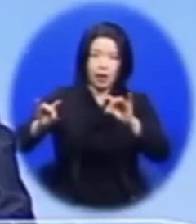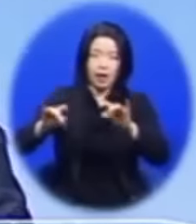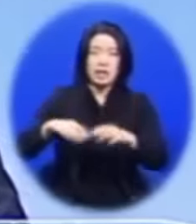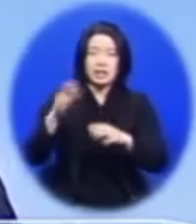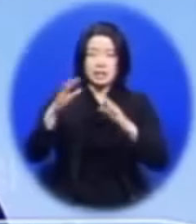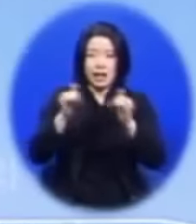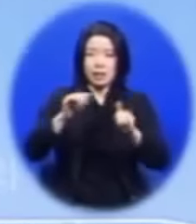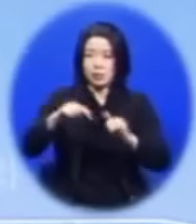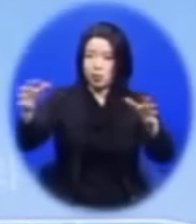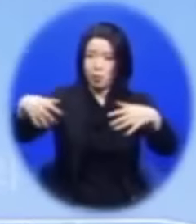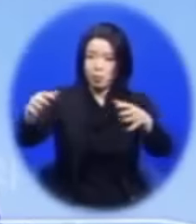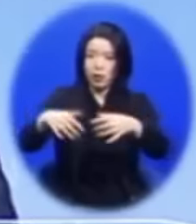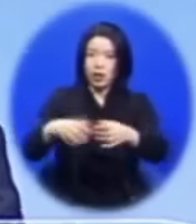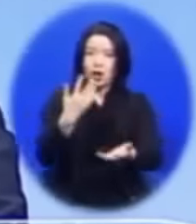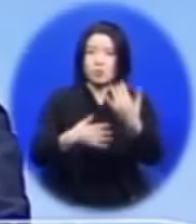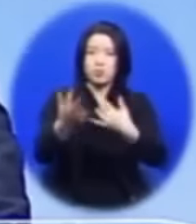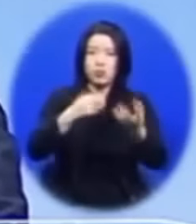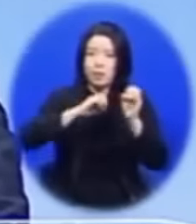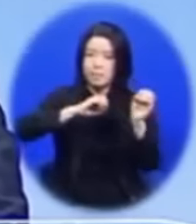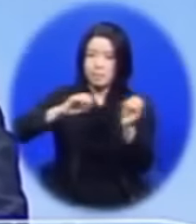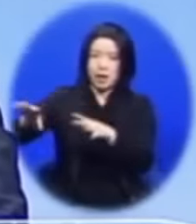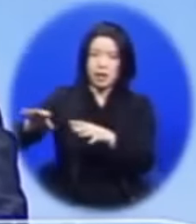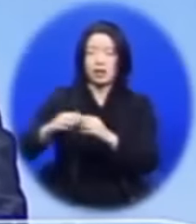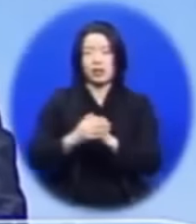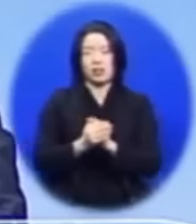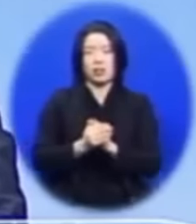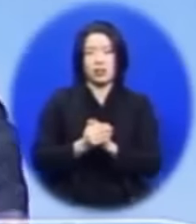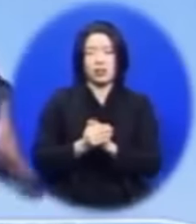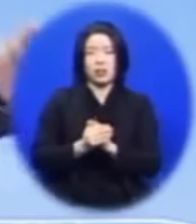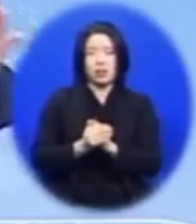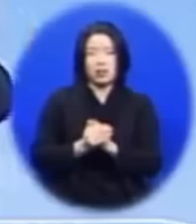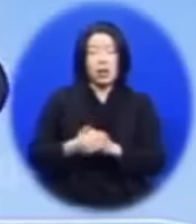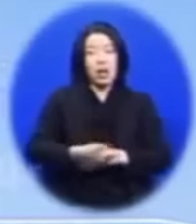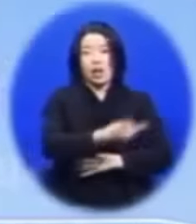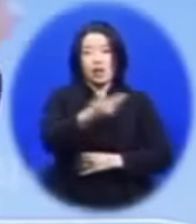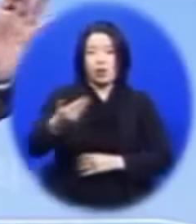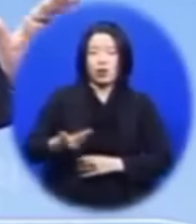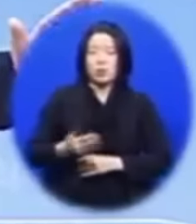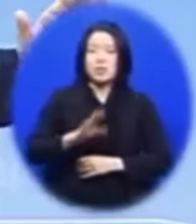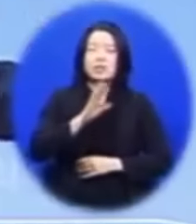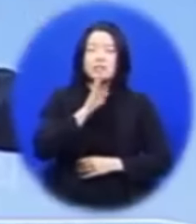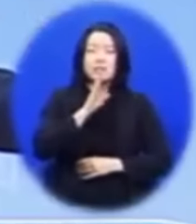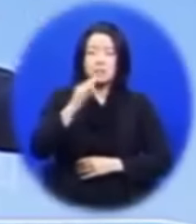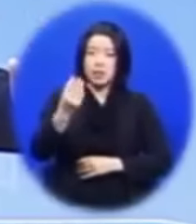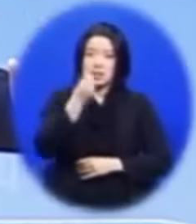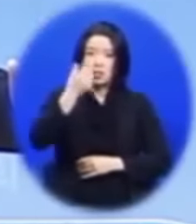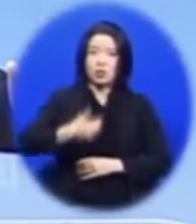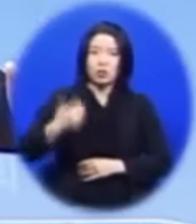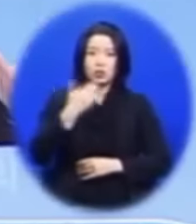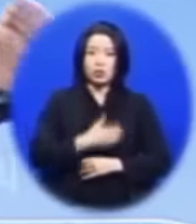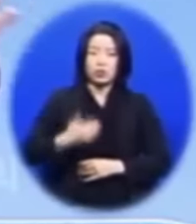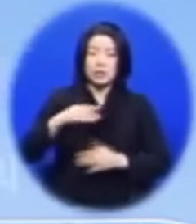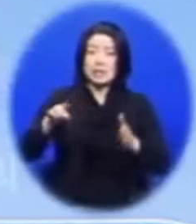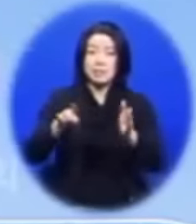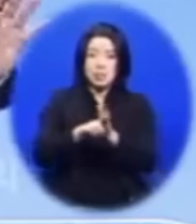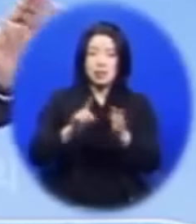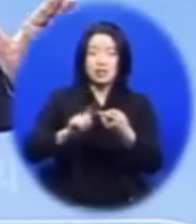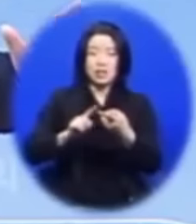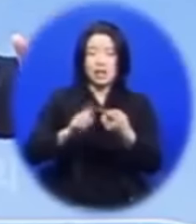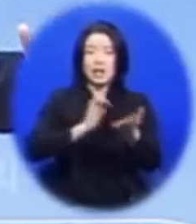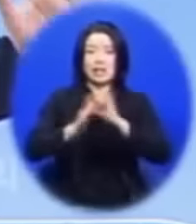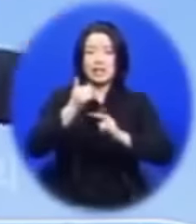그것을 모아다가 불에 던져 살았느니라 여러분이 정말 성육신을 믿는지 예수님이